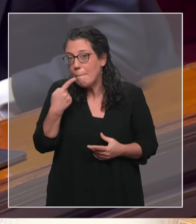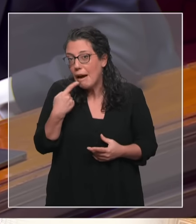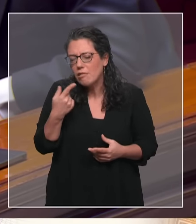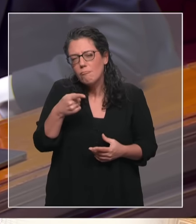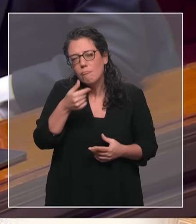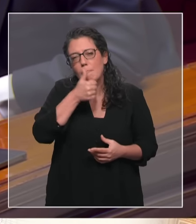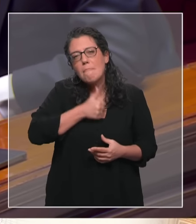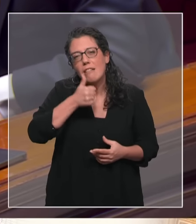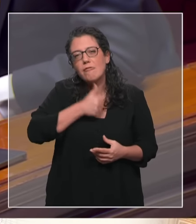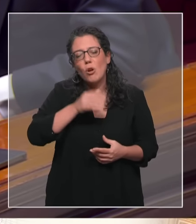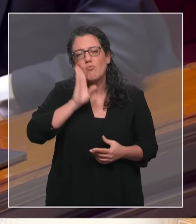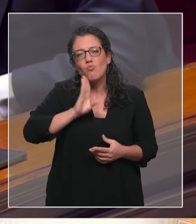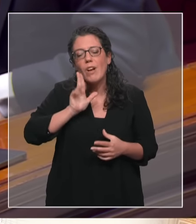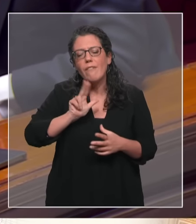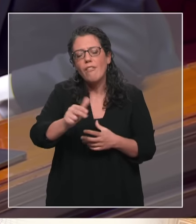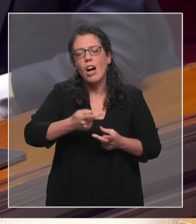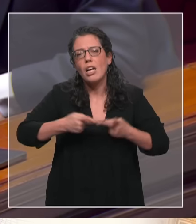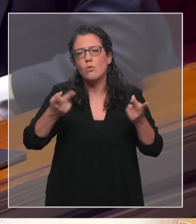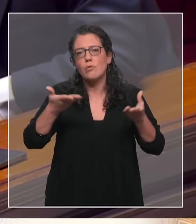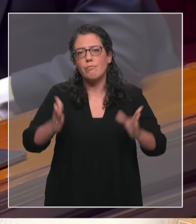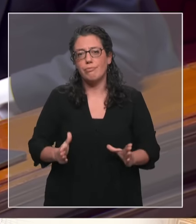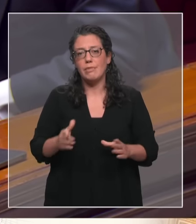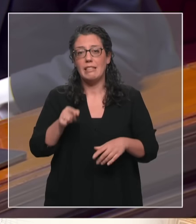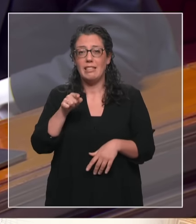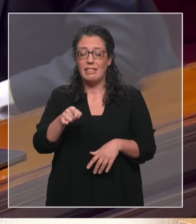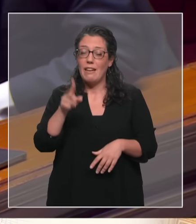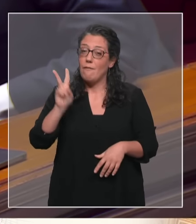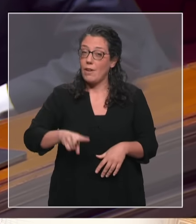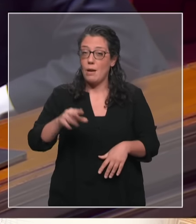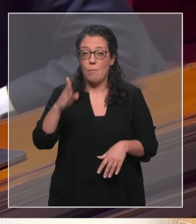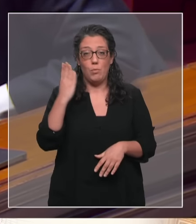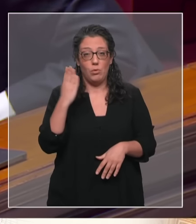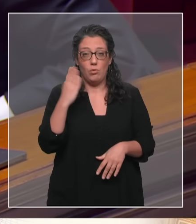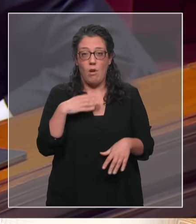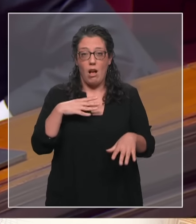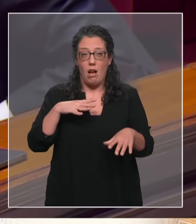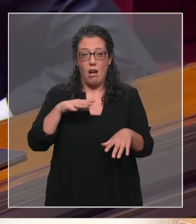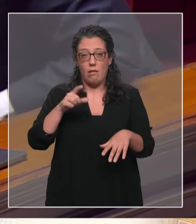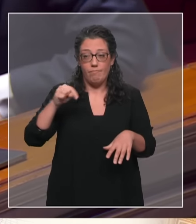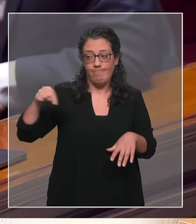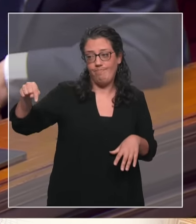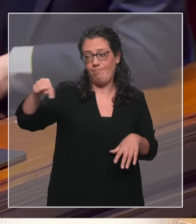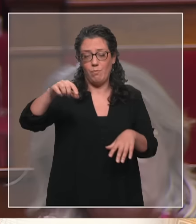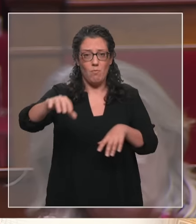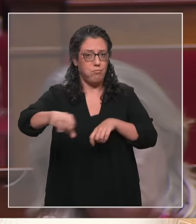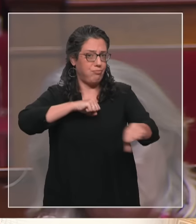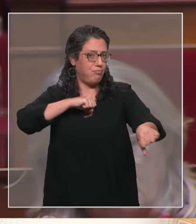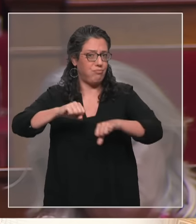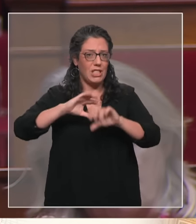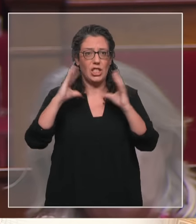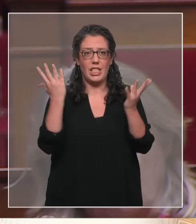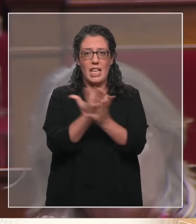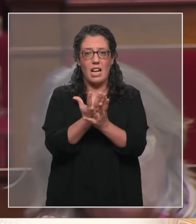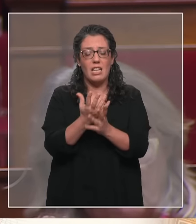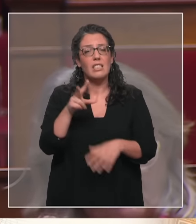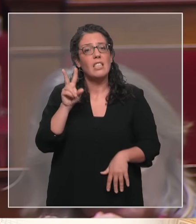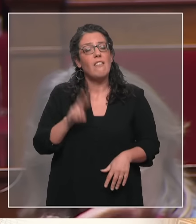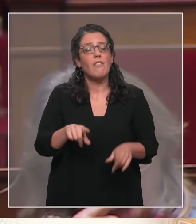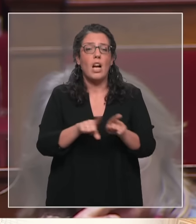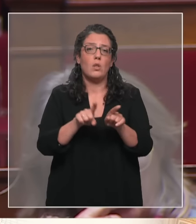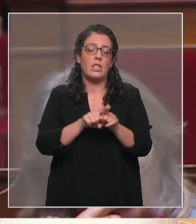patience sur ce sujet, évidemment, qui, je veux le redire, nécessite une mobilisation générale. Je veux dire aussi qu'il faut qu'on sorte d'une grande hypocrisie